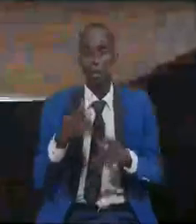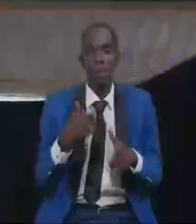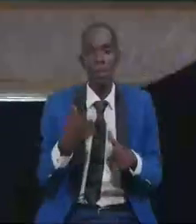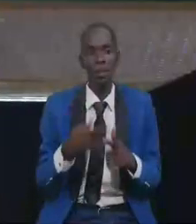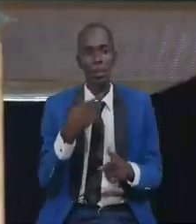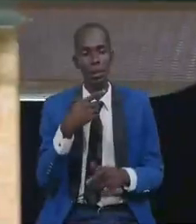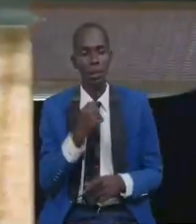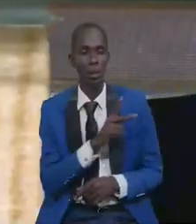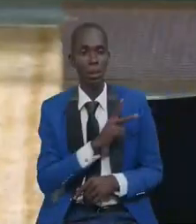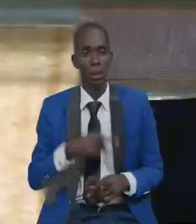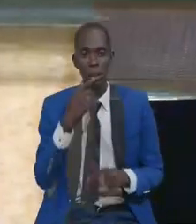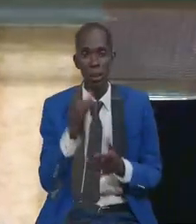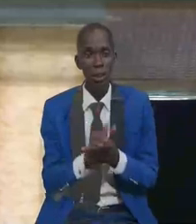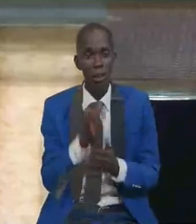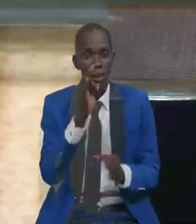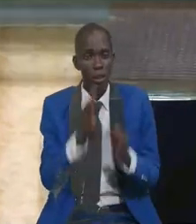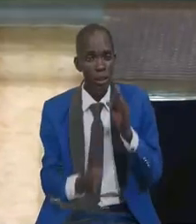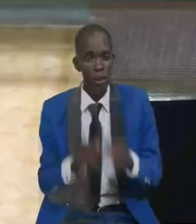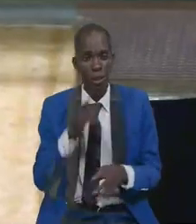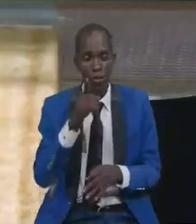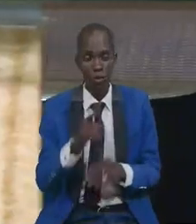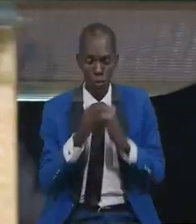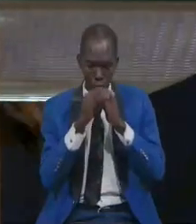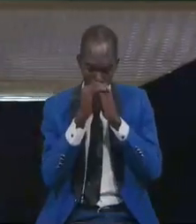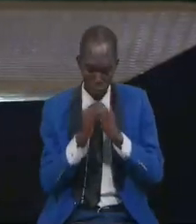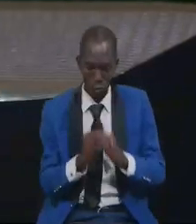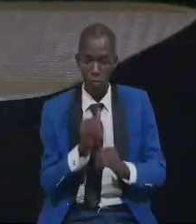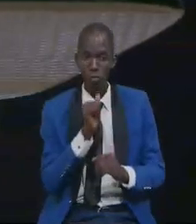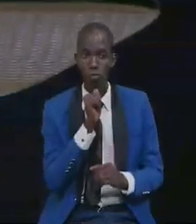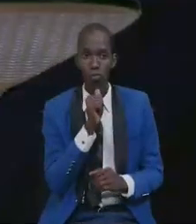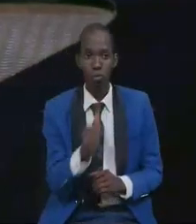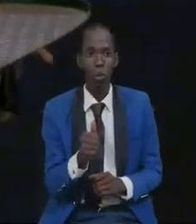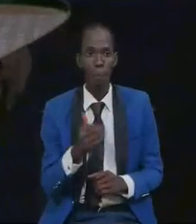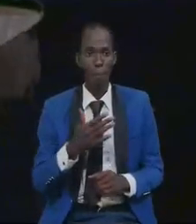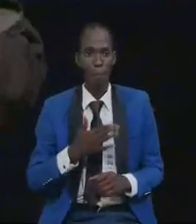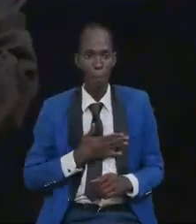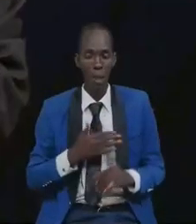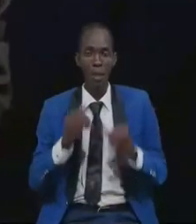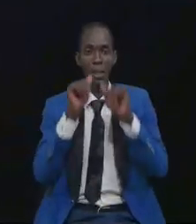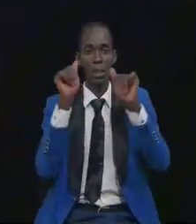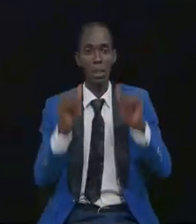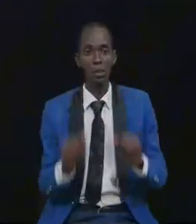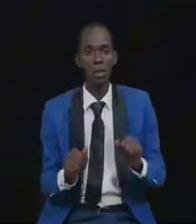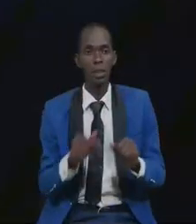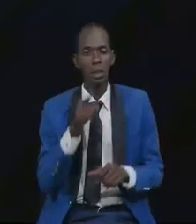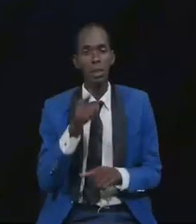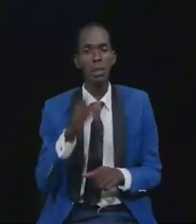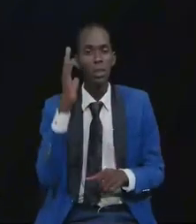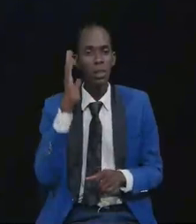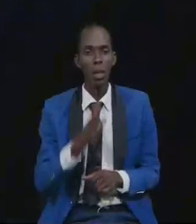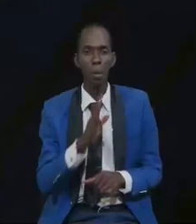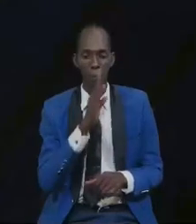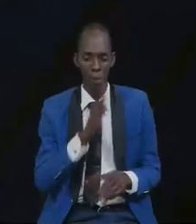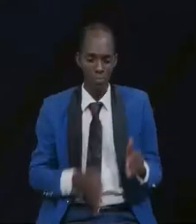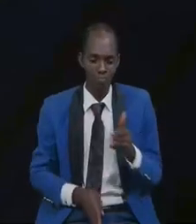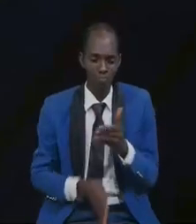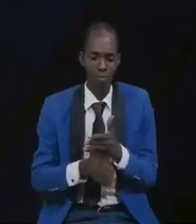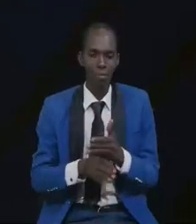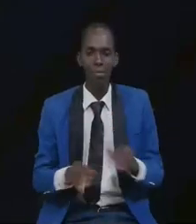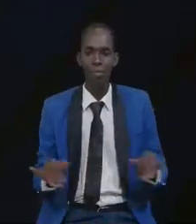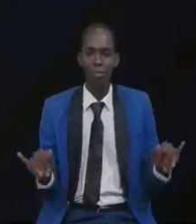de ne pas adorer mon Dieu. Mais si vous ne l'adorez pas, vous serez jetés à l'instant même,